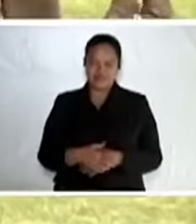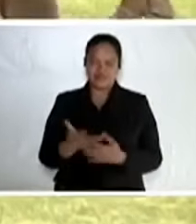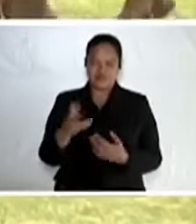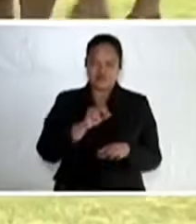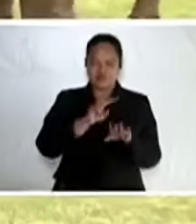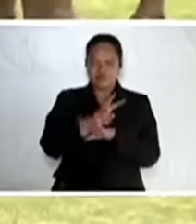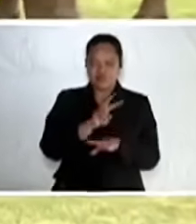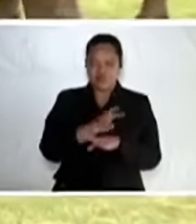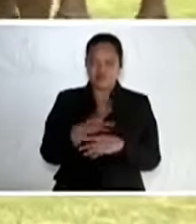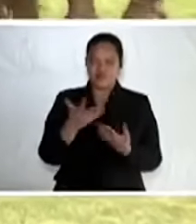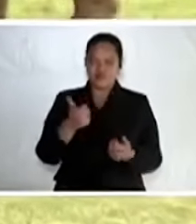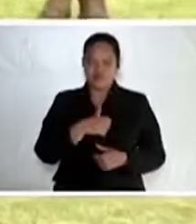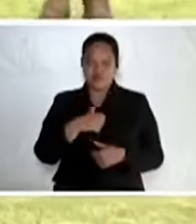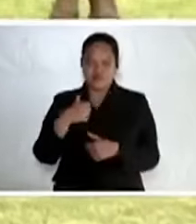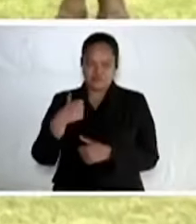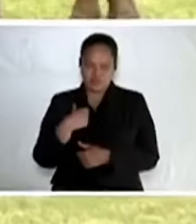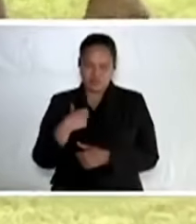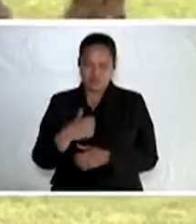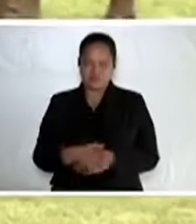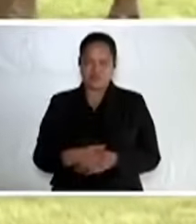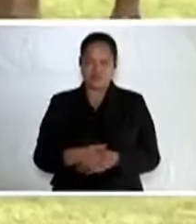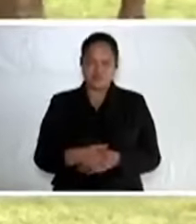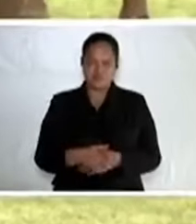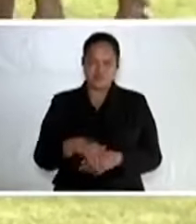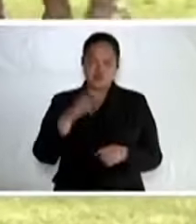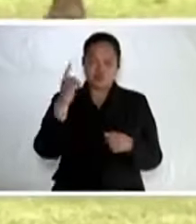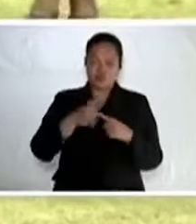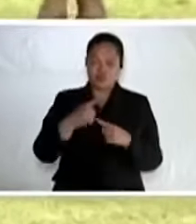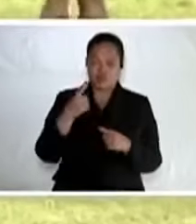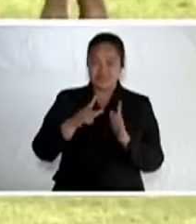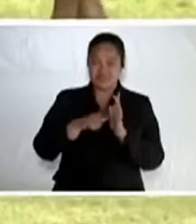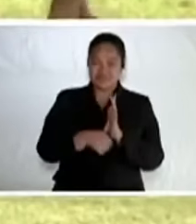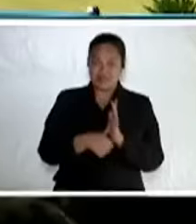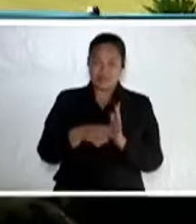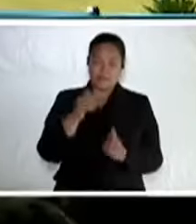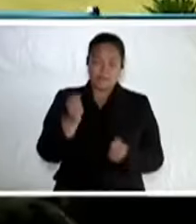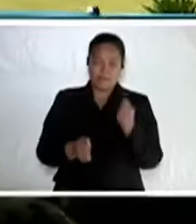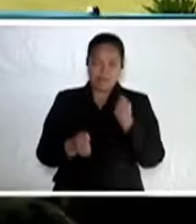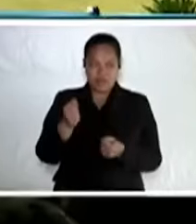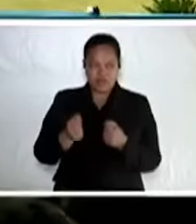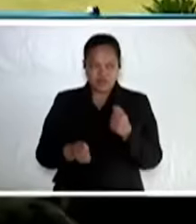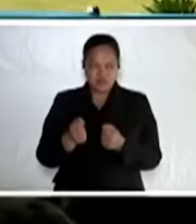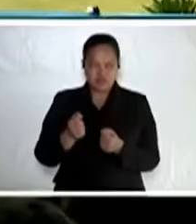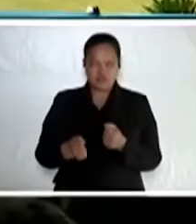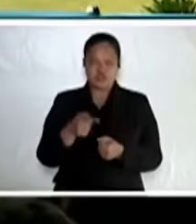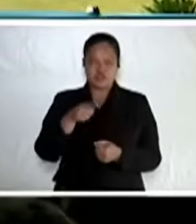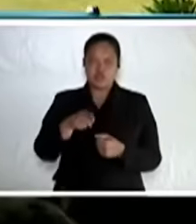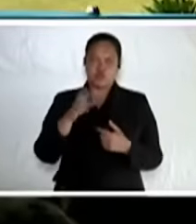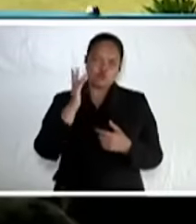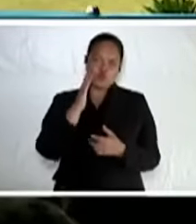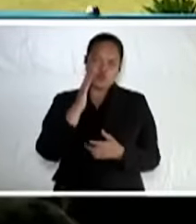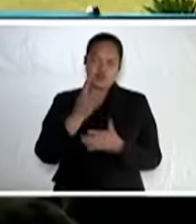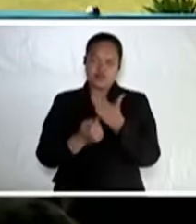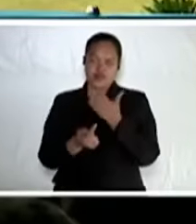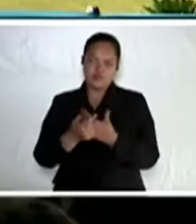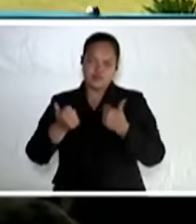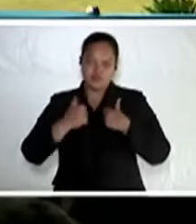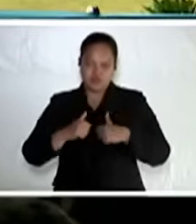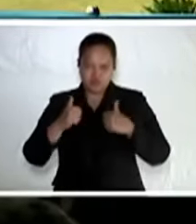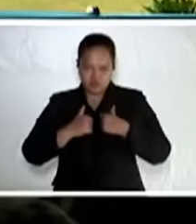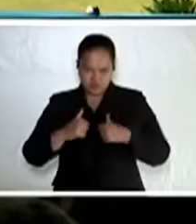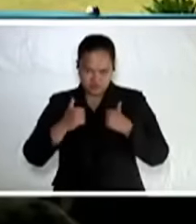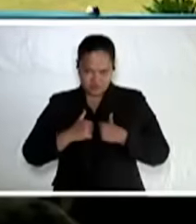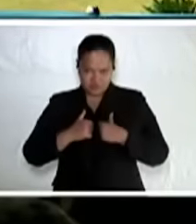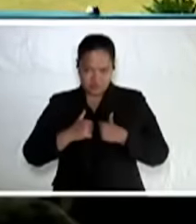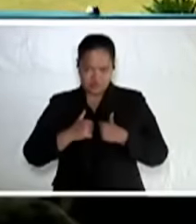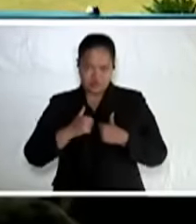है और मार्च पास्ट इन क्विक टाइम अगर होता है तो वो बहुत जल्द होता है और वैसे